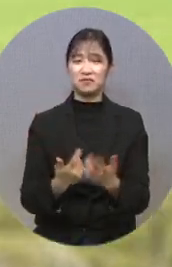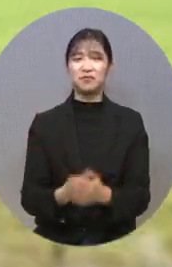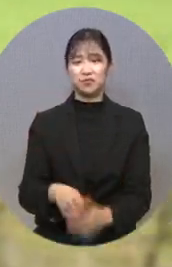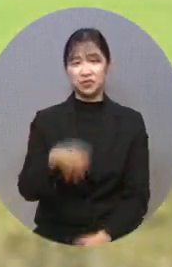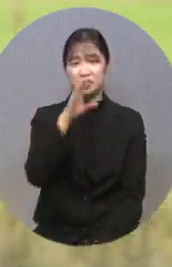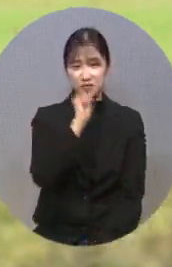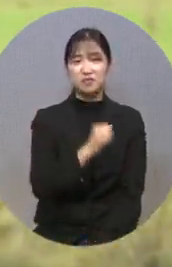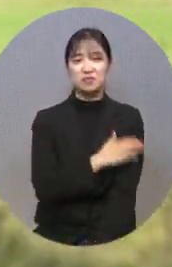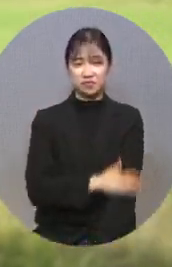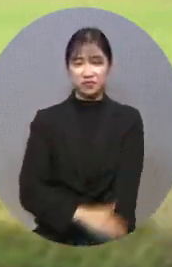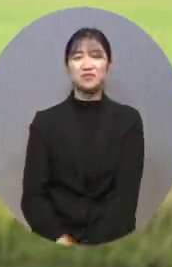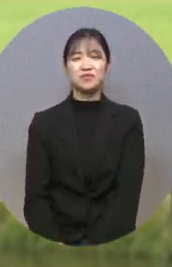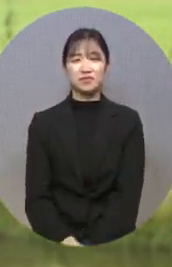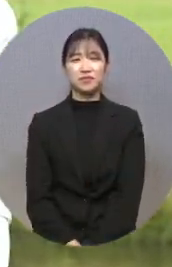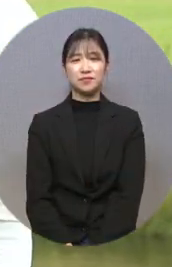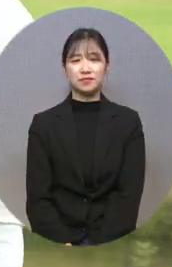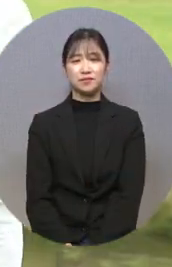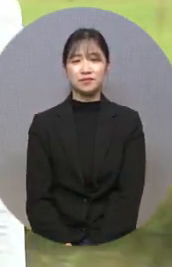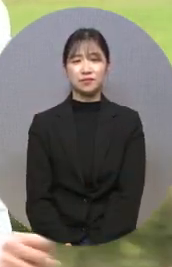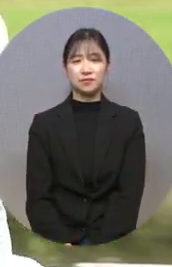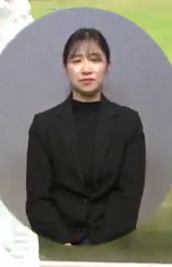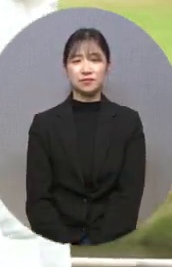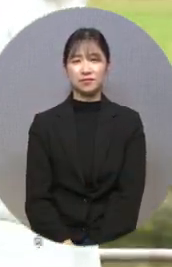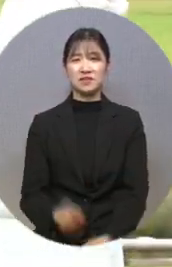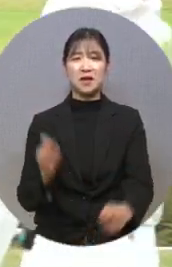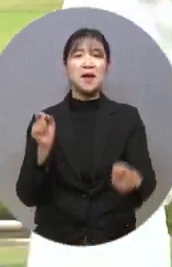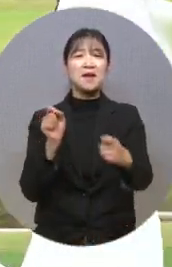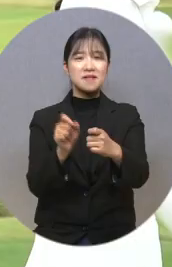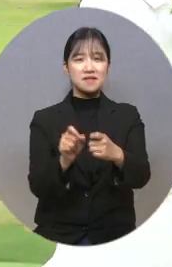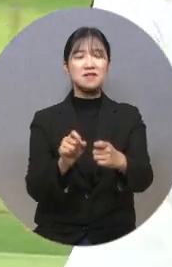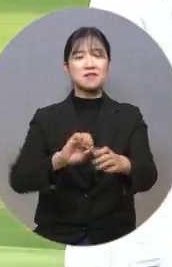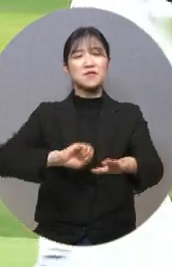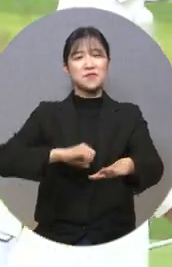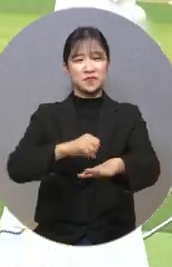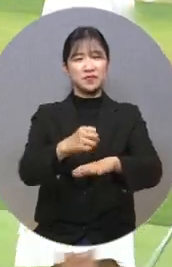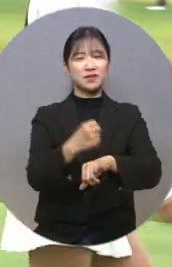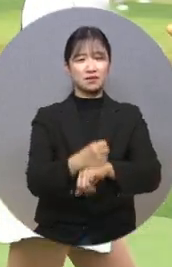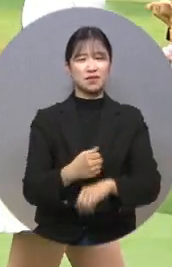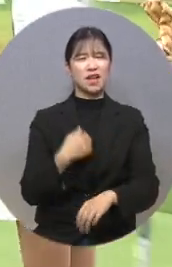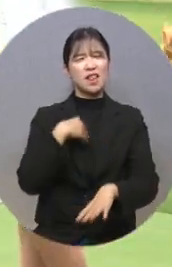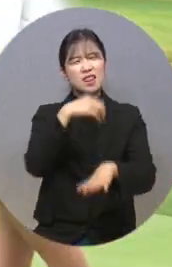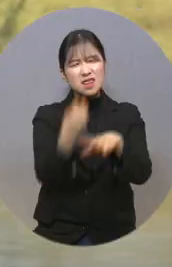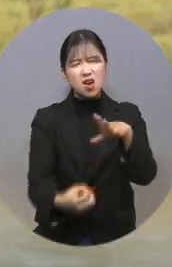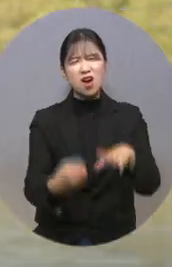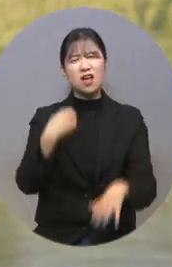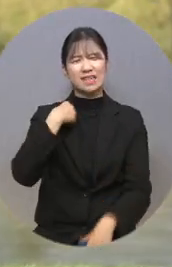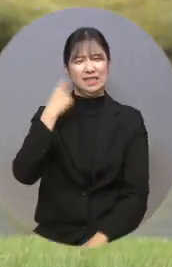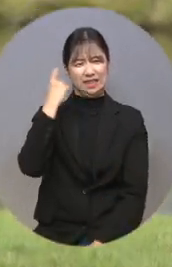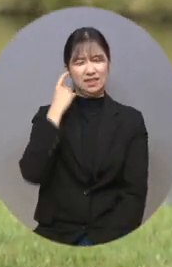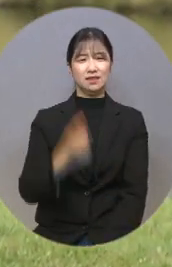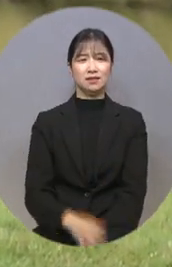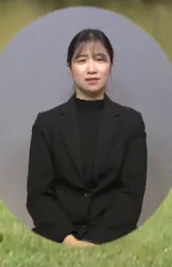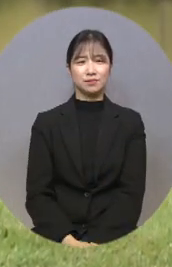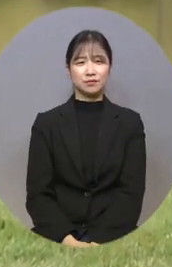붙이기 작전 양. 좋습니다, 양. 갔다 붙이기 작전 양. 좋습니다, 양. 넣으려고 친 건데, 양. 여기 보면 될 것 같다,